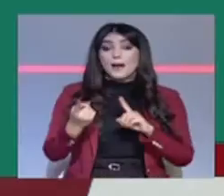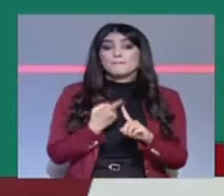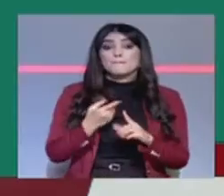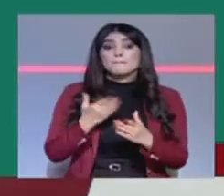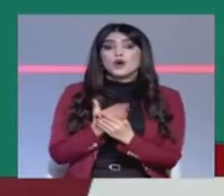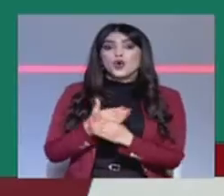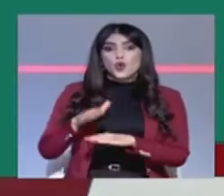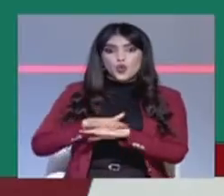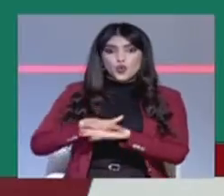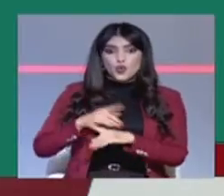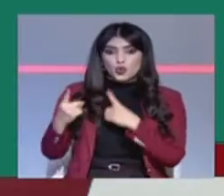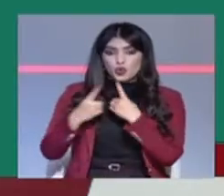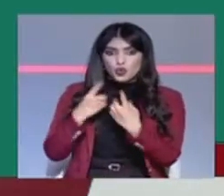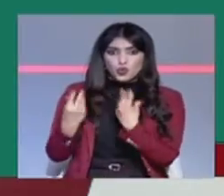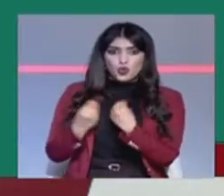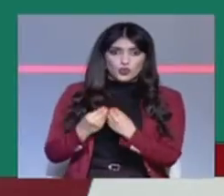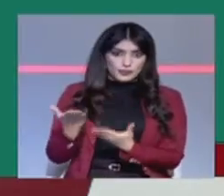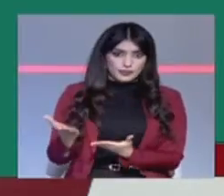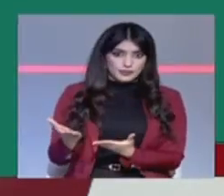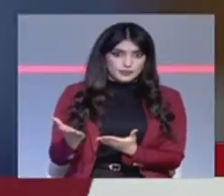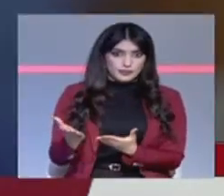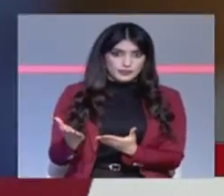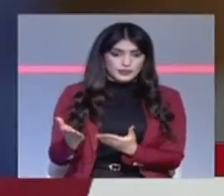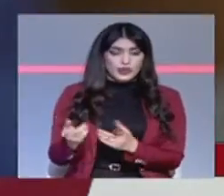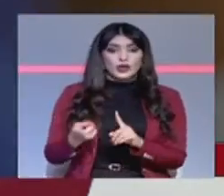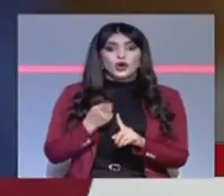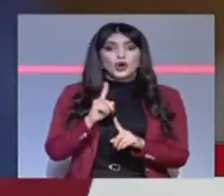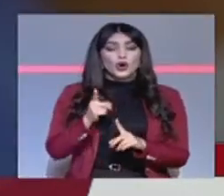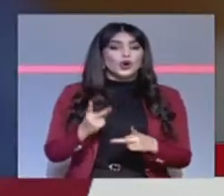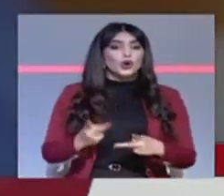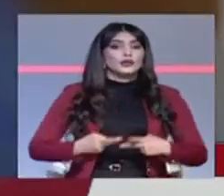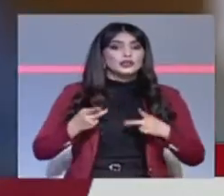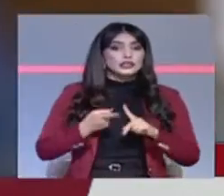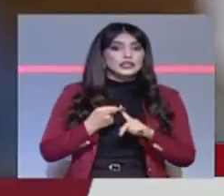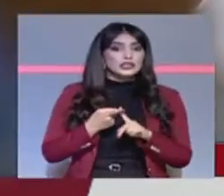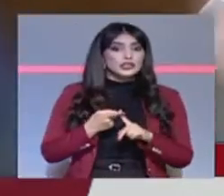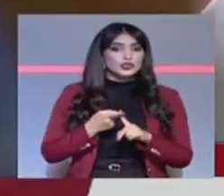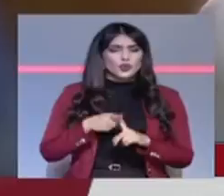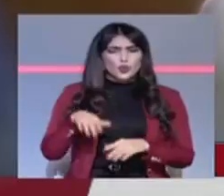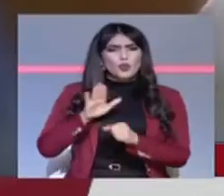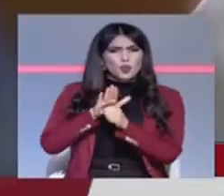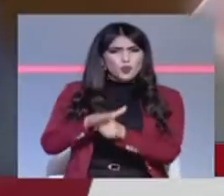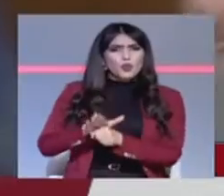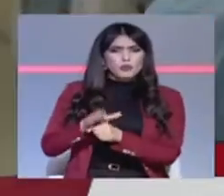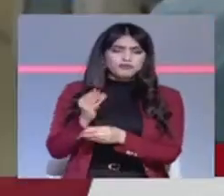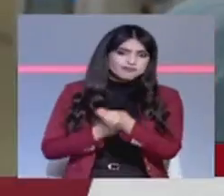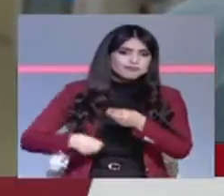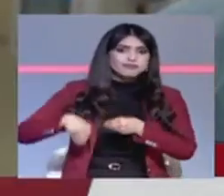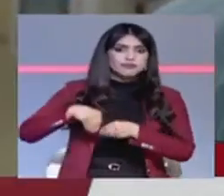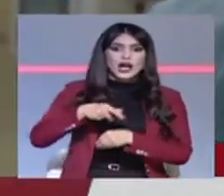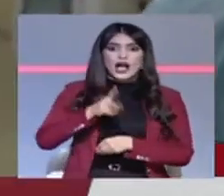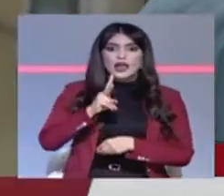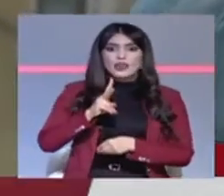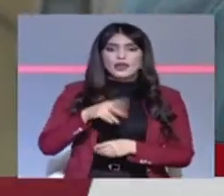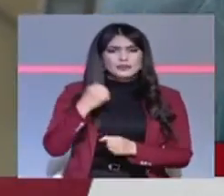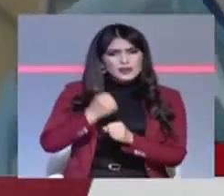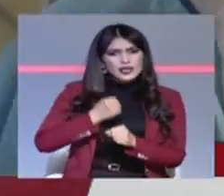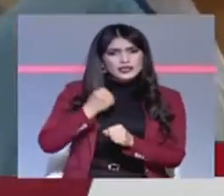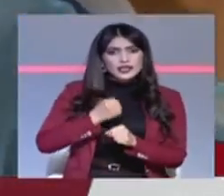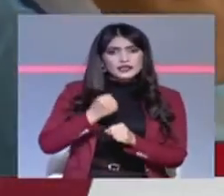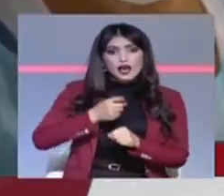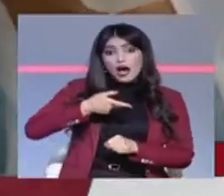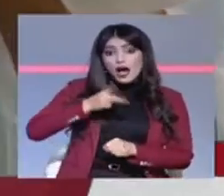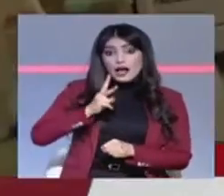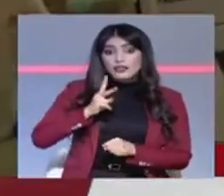ملفات قمه العشرين في الرياض في وقت تواجه فيه المجموعه ضغوطا متزايده لبذل المزيد من